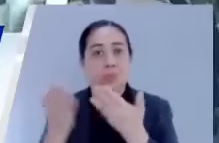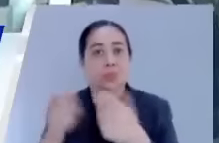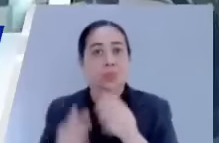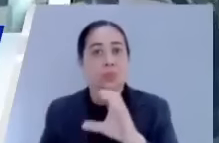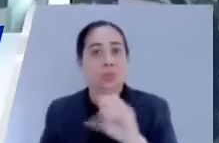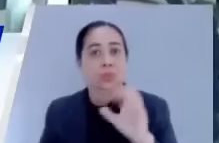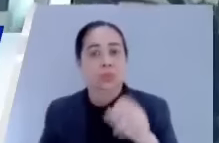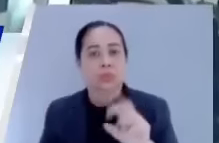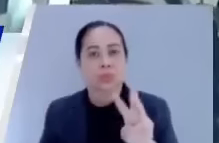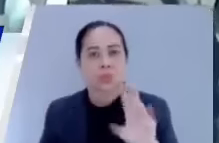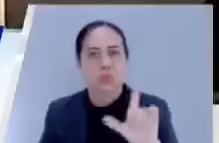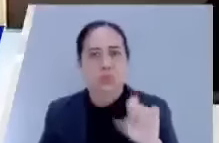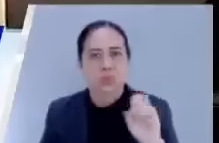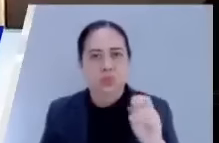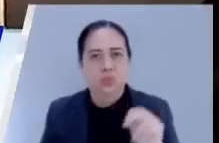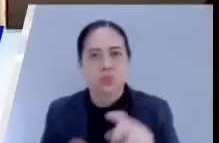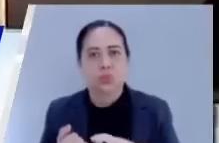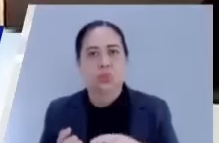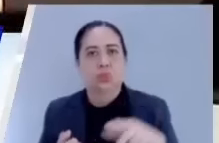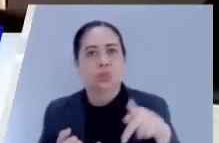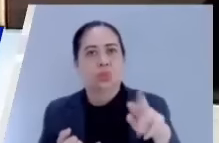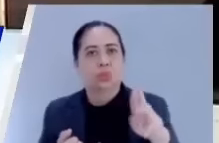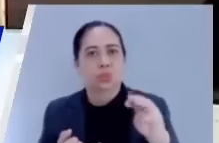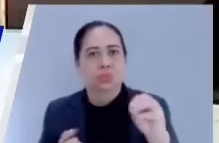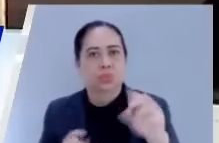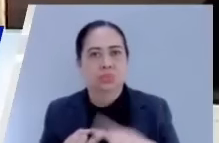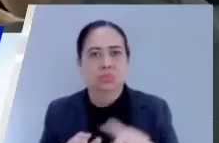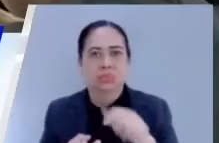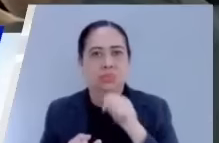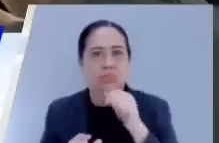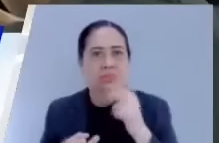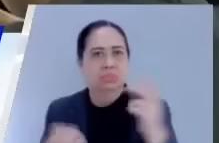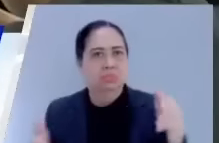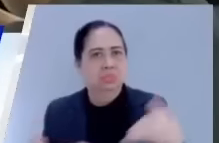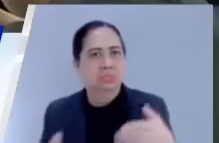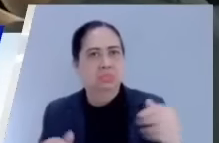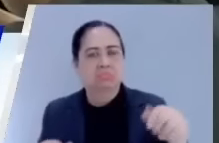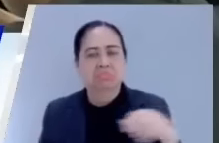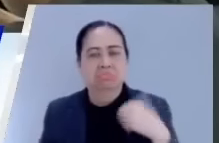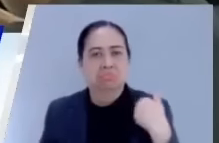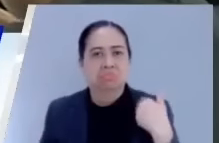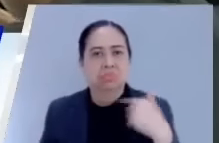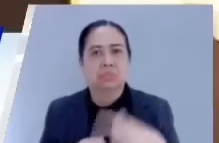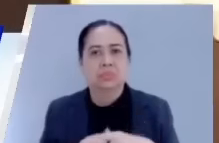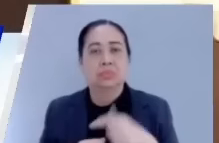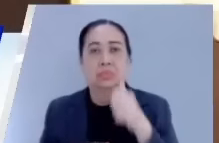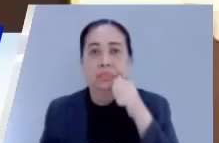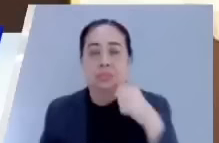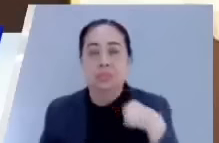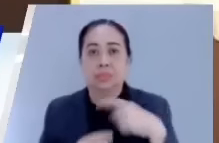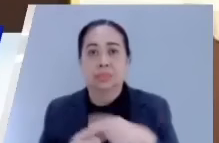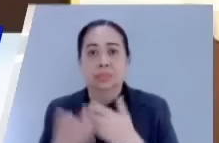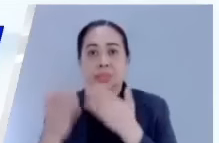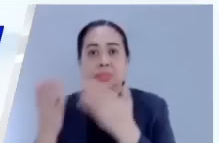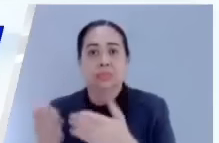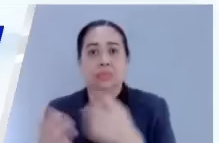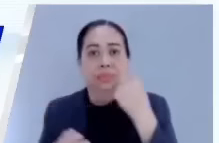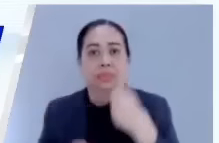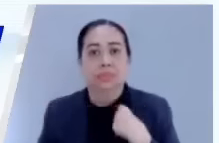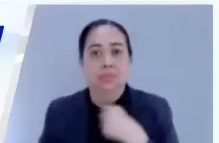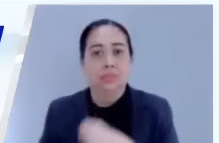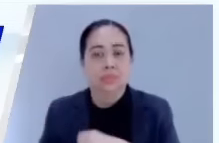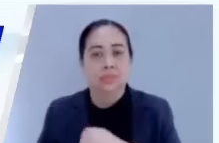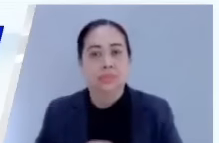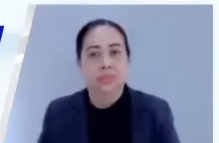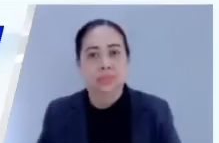Aklan at Primo Capuno Jr. pero hindi nagpakilala sa media. Kahapon naman, naghain ng kandidatura sa pagkasenador sina Singer